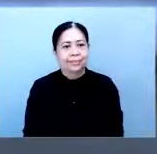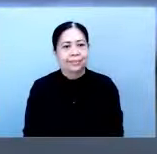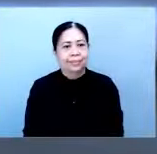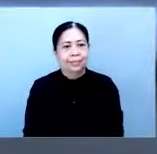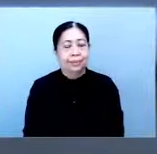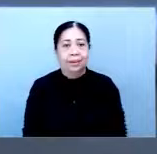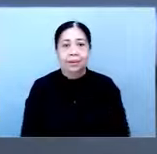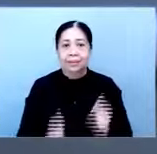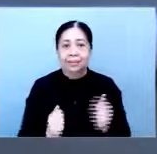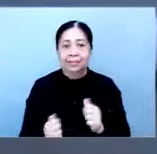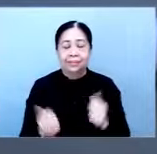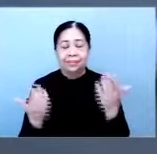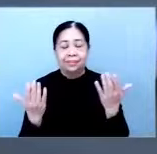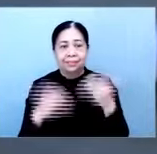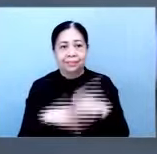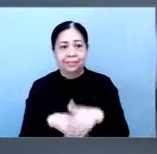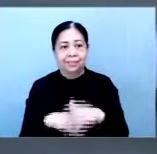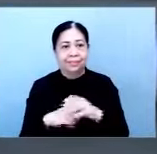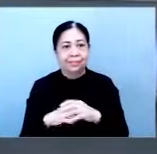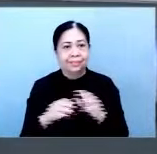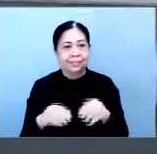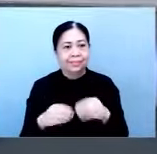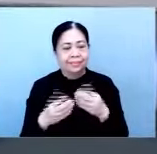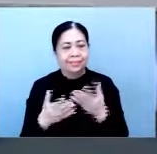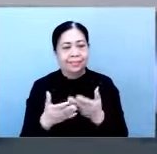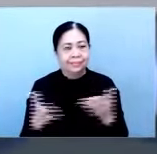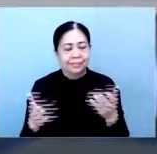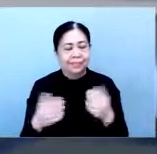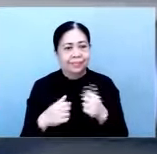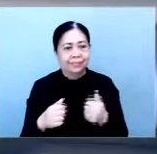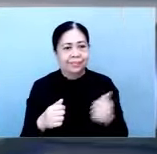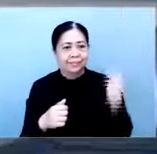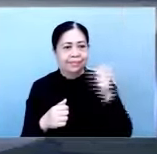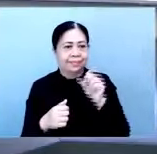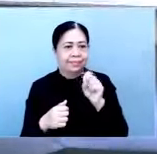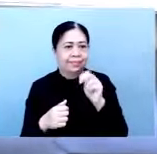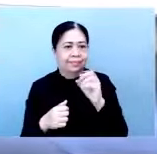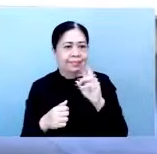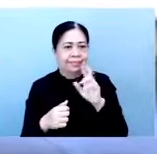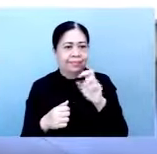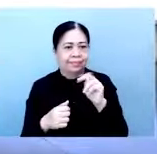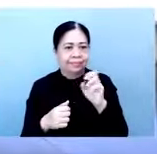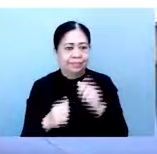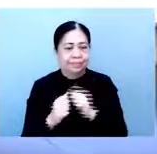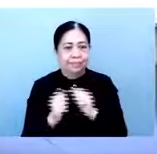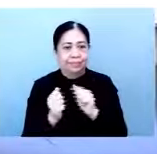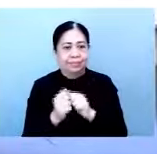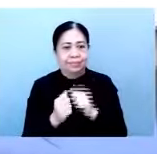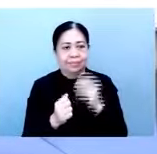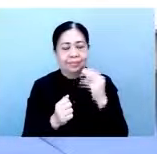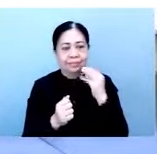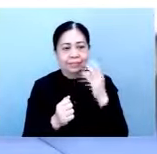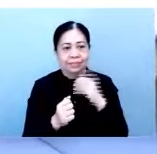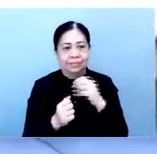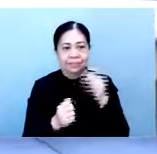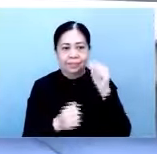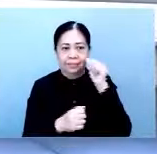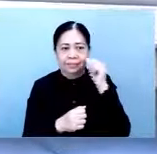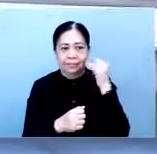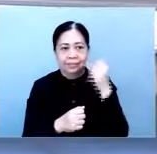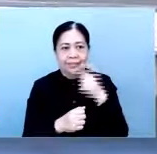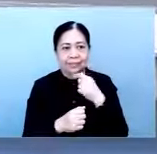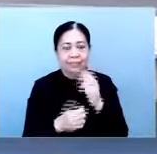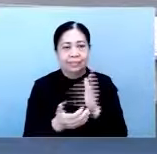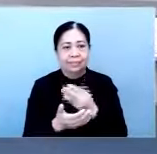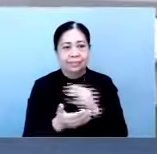Showbiz tonight na tayo. It's giving Snorin supremacy na naman. Nagtamba si na Maris Racal at Anthony Jennings sa